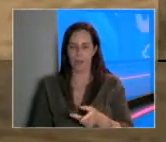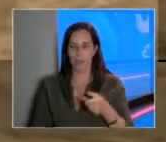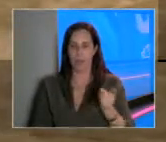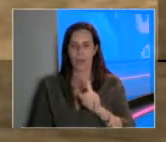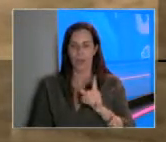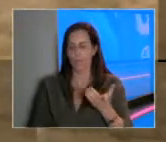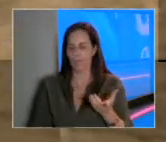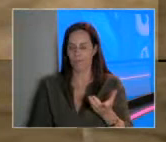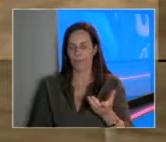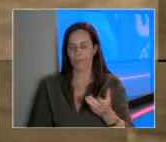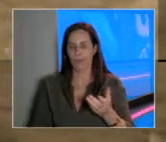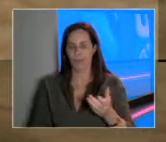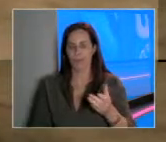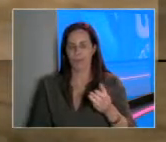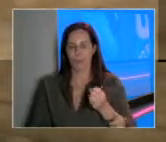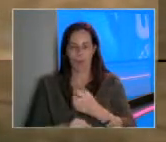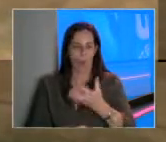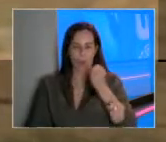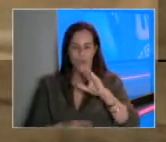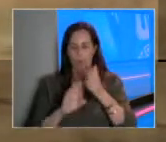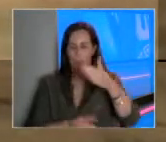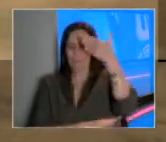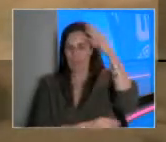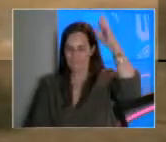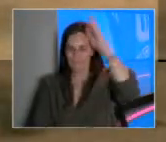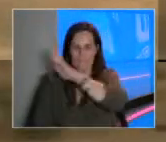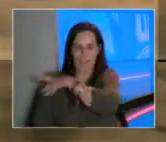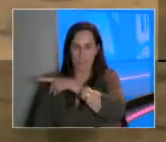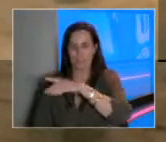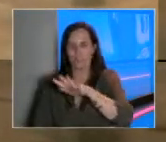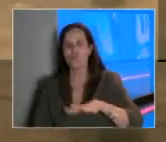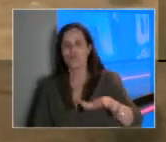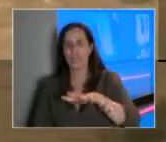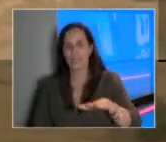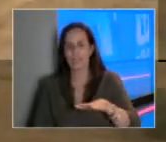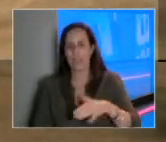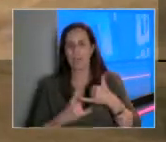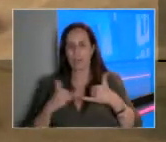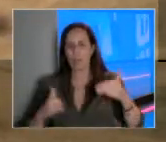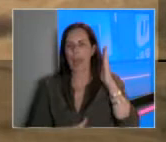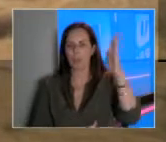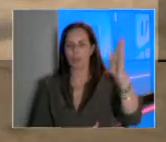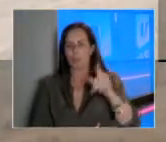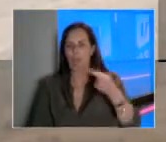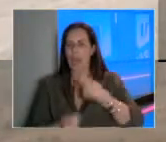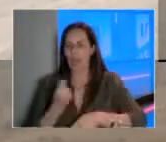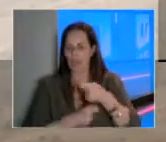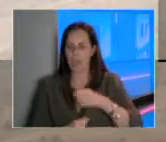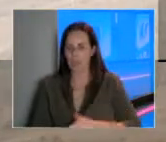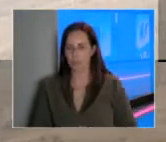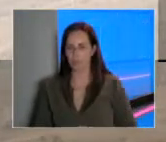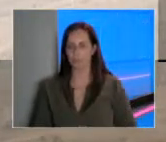לא לוקח לאותה מדינה פלסטינית את כל השטחים שהם שטחי ההתפתחות העתידית שלה, הכלכלית